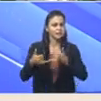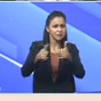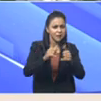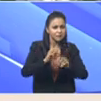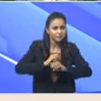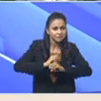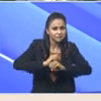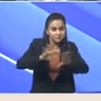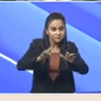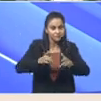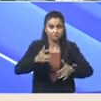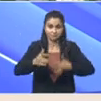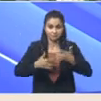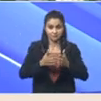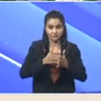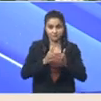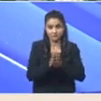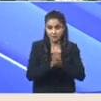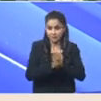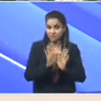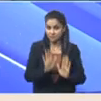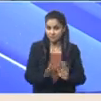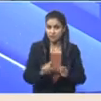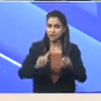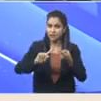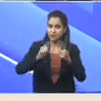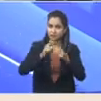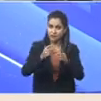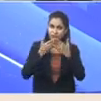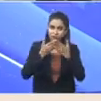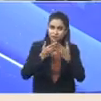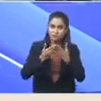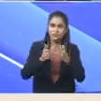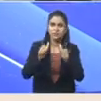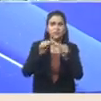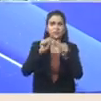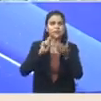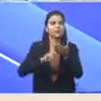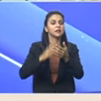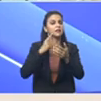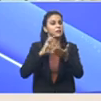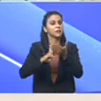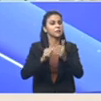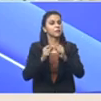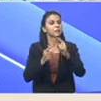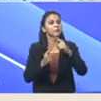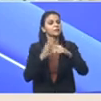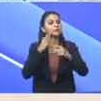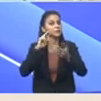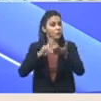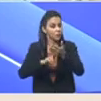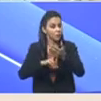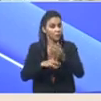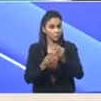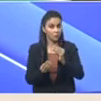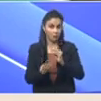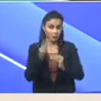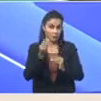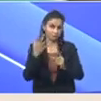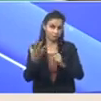आपका क्रिएशन हो सकता है। एजुकेशनल एनिमेशंस में आपका इनोवेशन बड़ी सफलता हासिल कर सकता